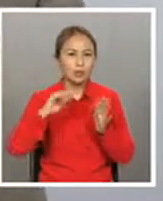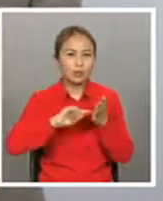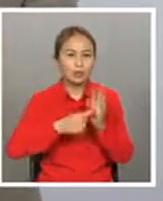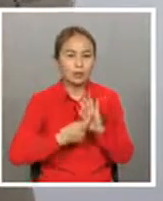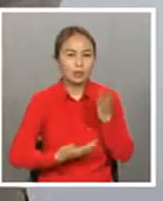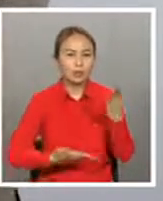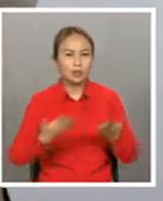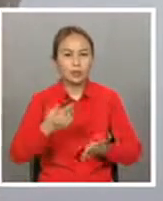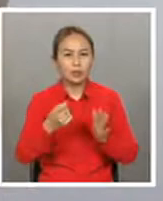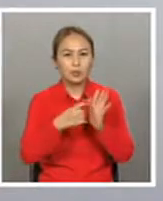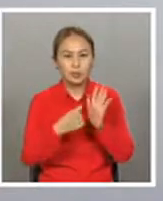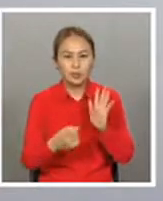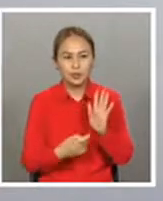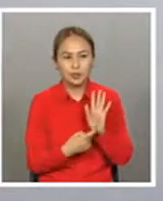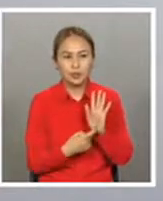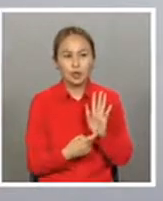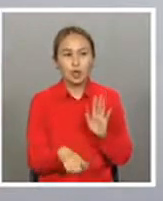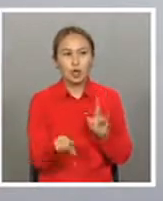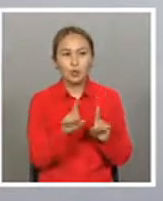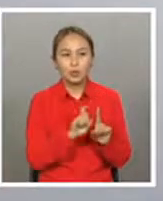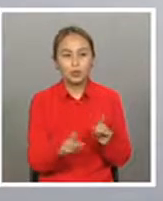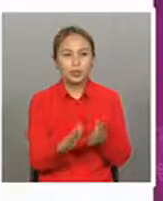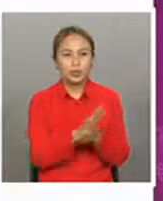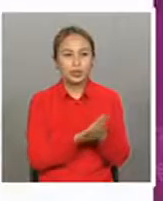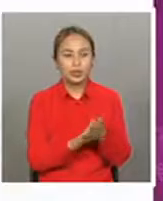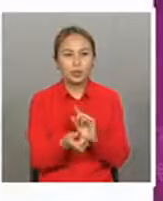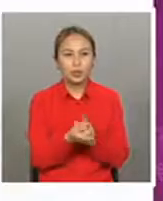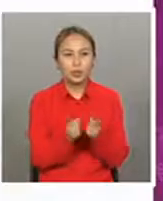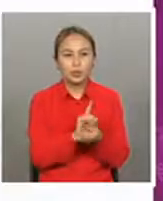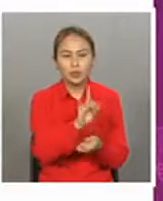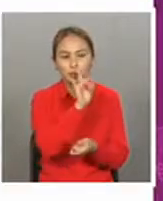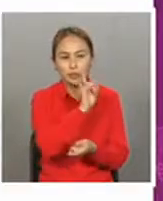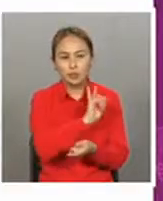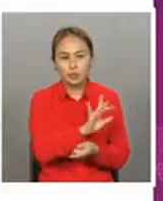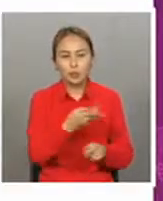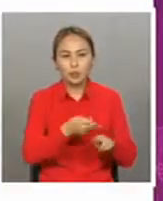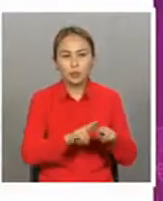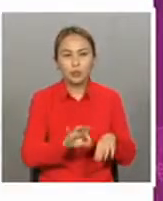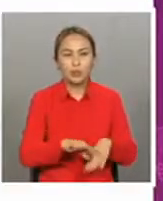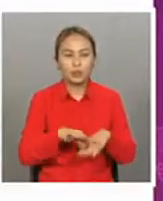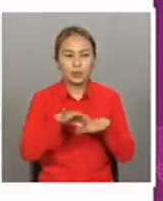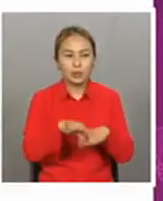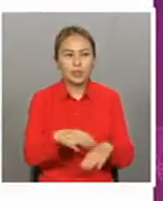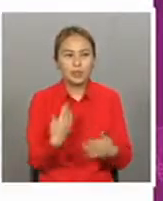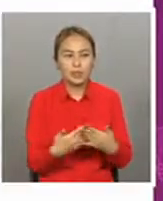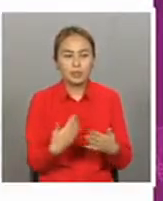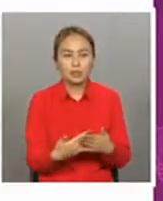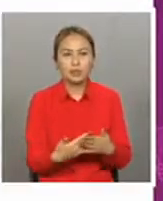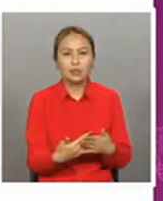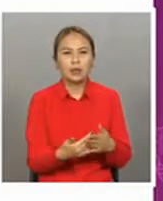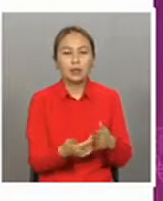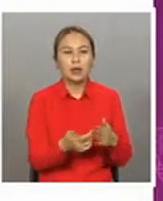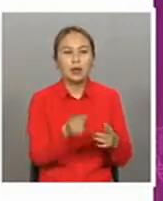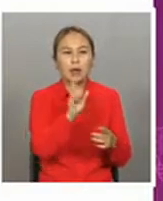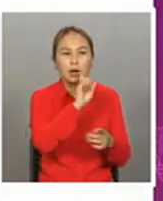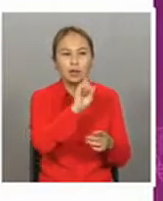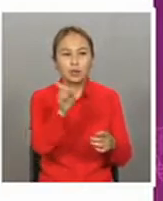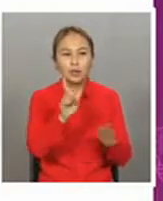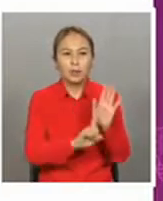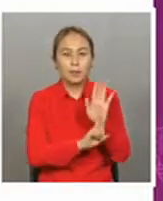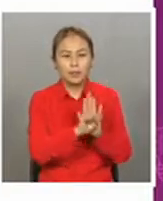немесе бөлсек, бөлшек ешқандай өзгермейді. Соны қолданайық. Мысалы, алымынан